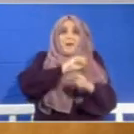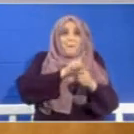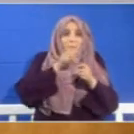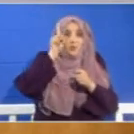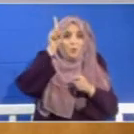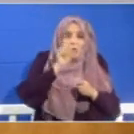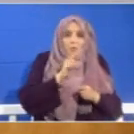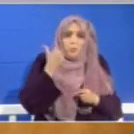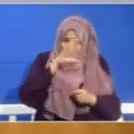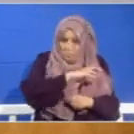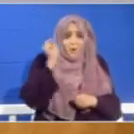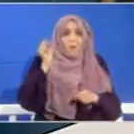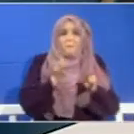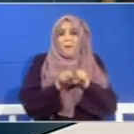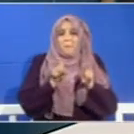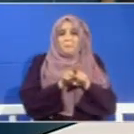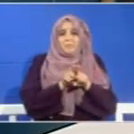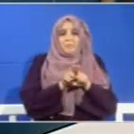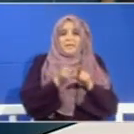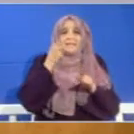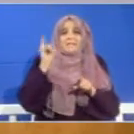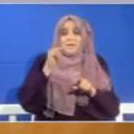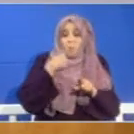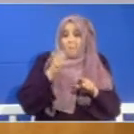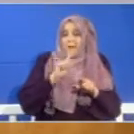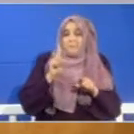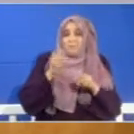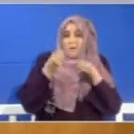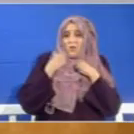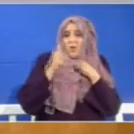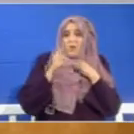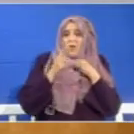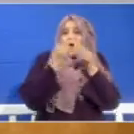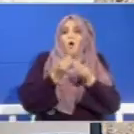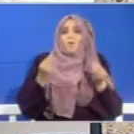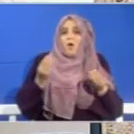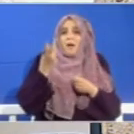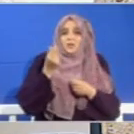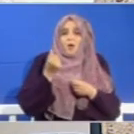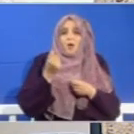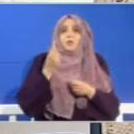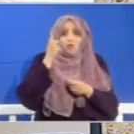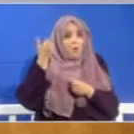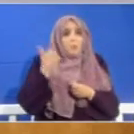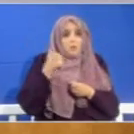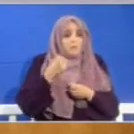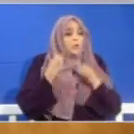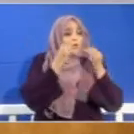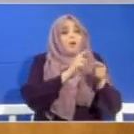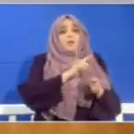يسلب منك من هذه الحقوق. إذا كان أنا ما أعطانيش ربي المال والولد، فالله تعالى يستطيع أن يسلط